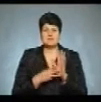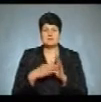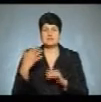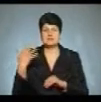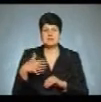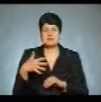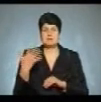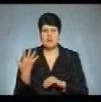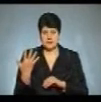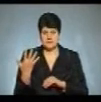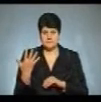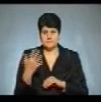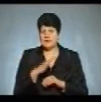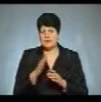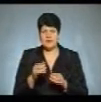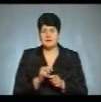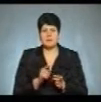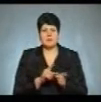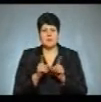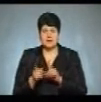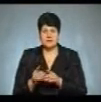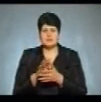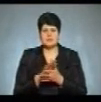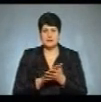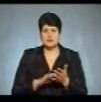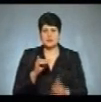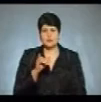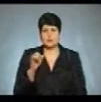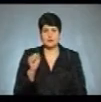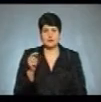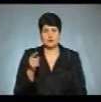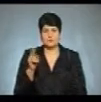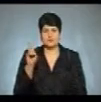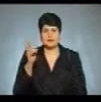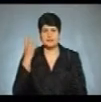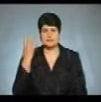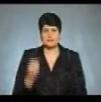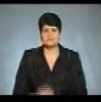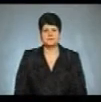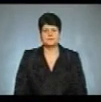18:55. Не перемикайтеся, далі в ефірі телеканалу UA Тернопіль. Тема дня.